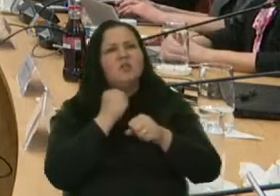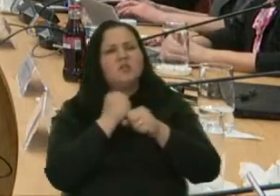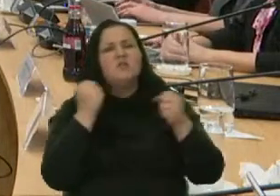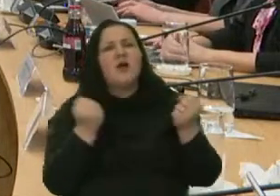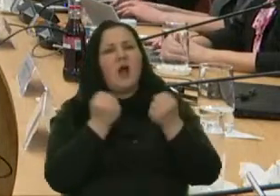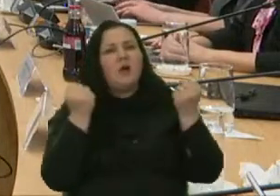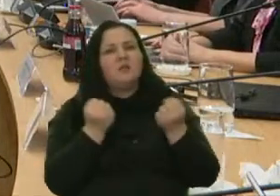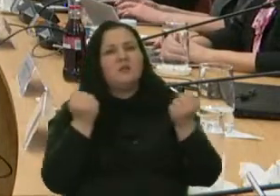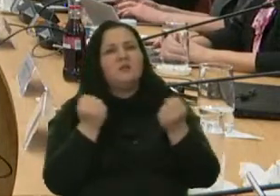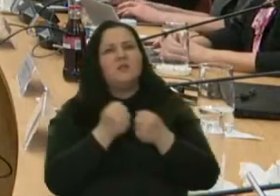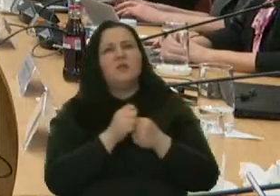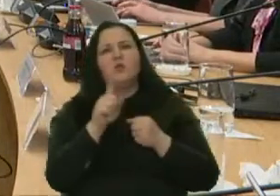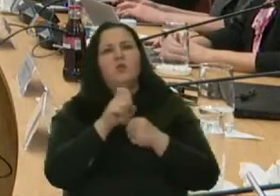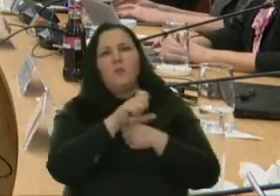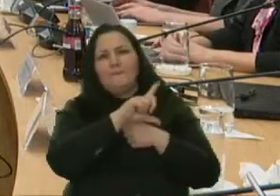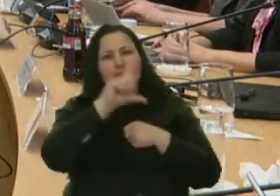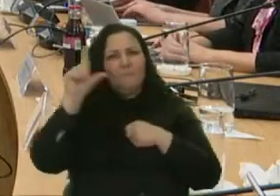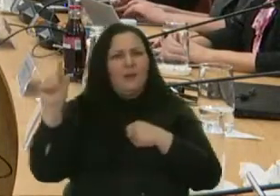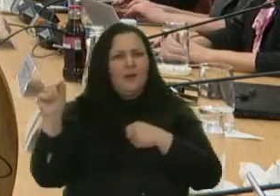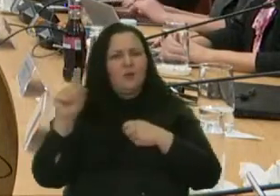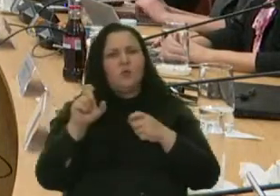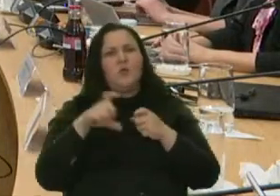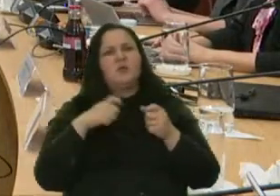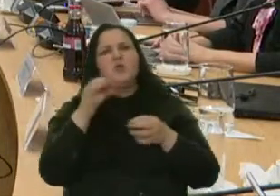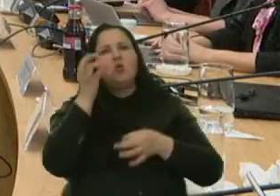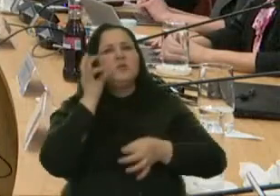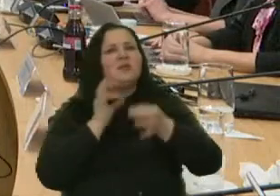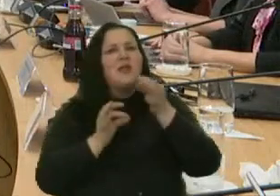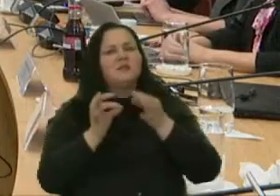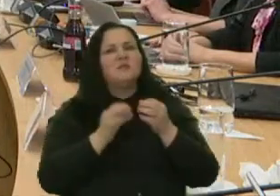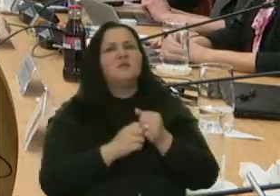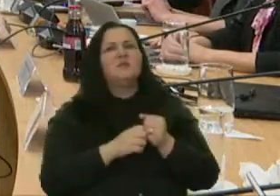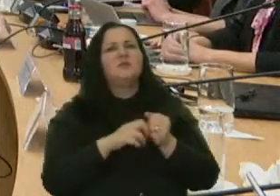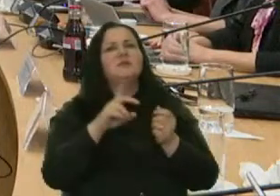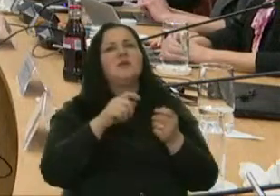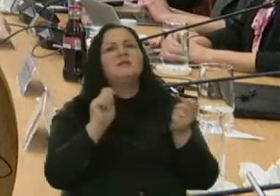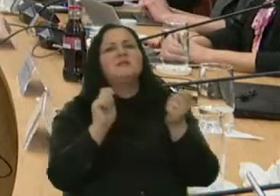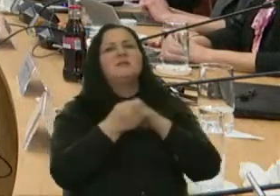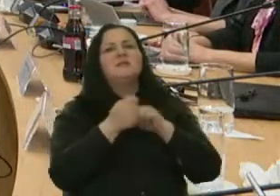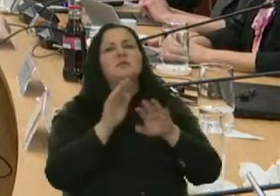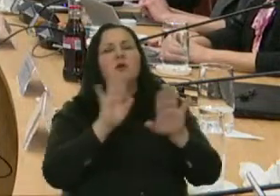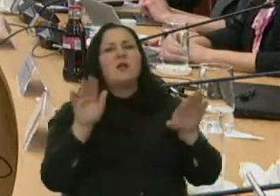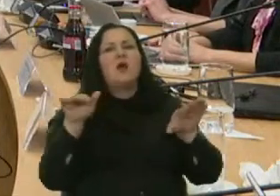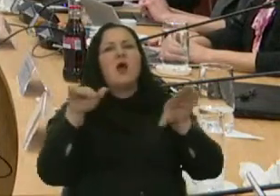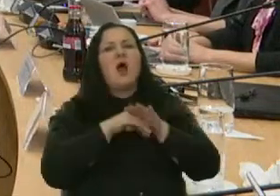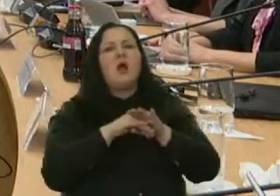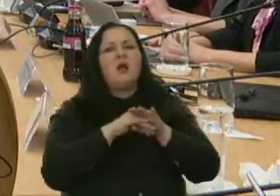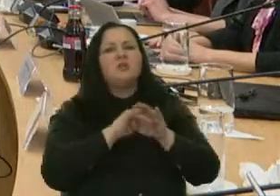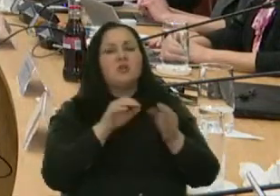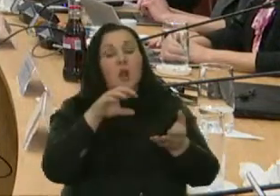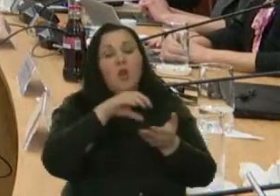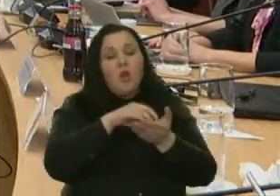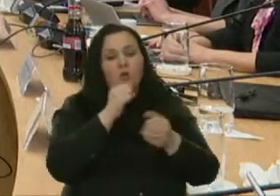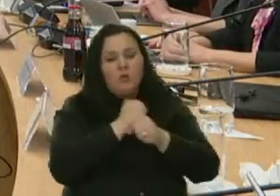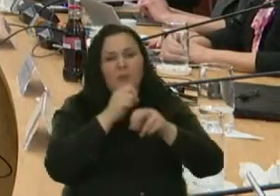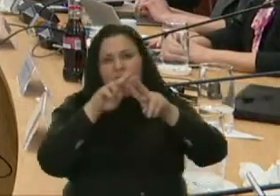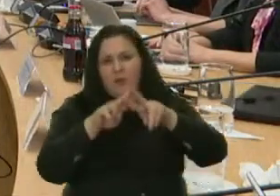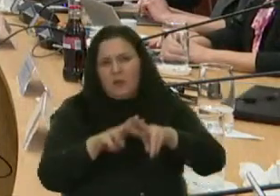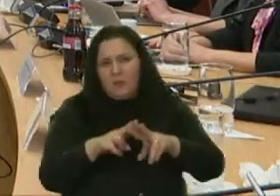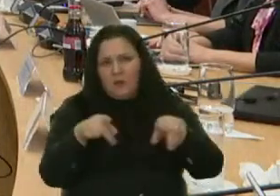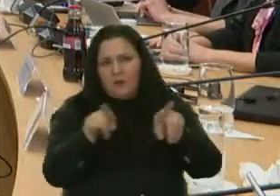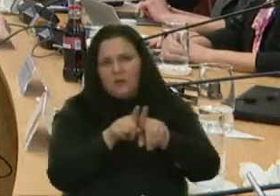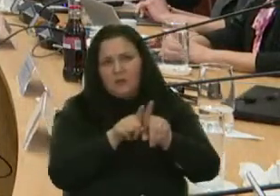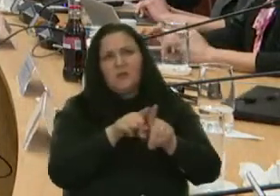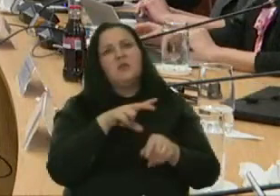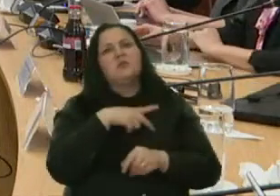activitate adică nu pleacă nu i ca și un transfer că pleci într adevăr se schimbă doar angajatorul de locul de muncă efectiv Rămâne același este